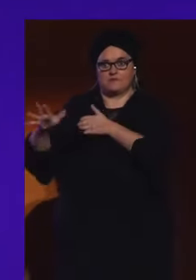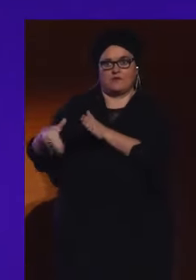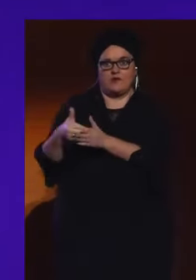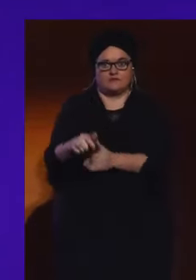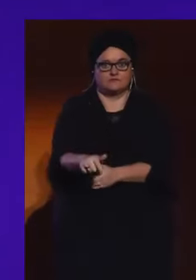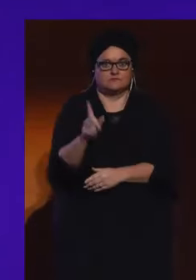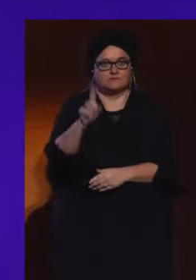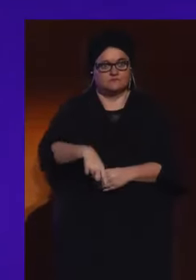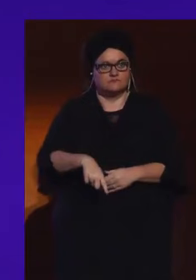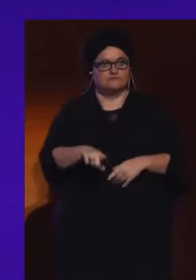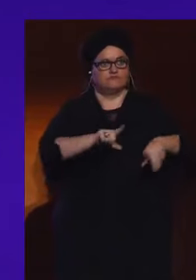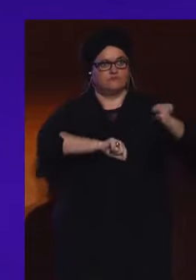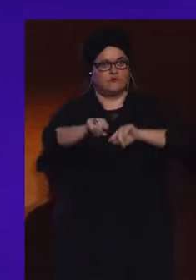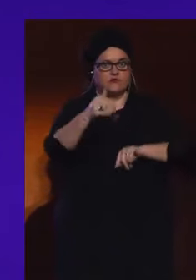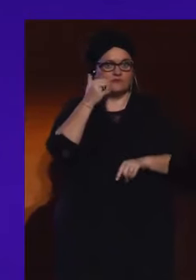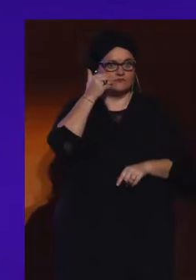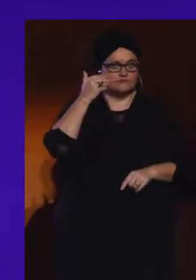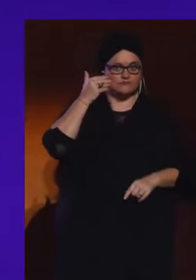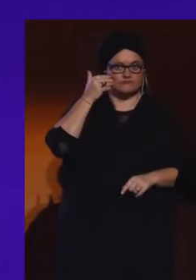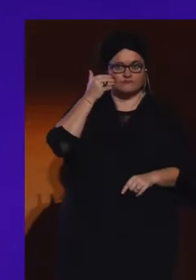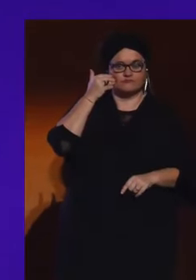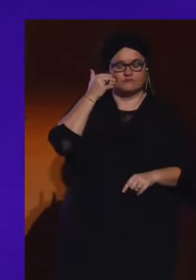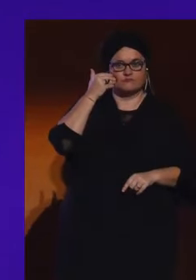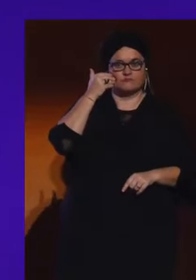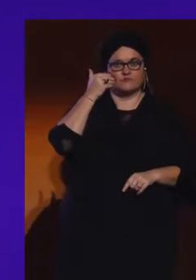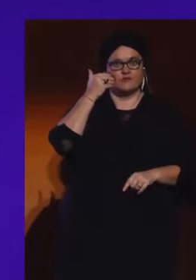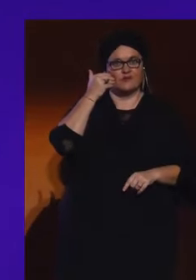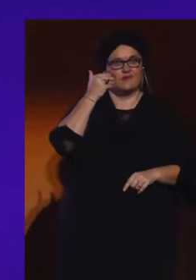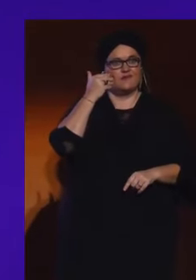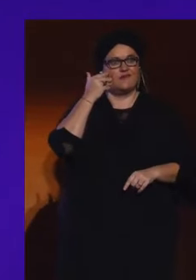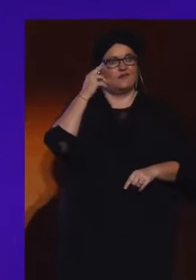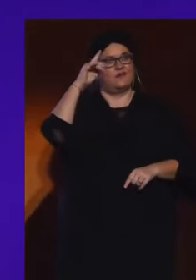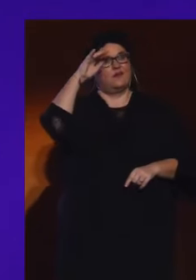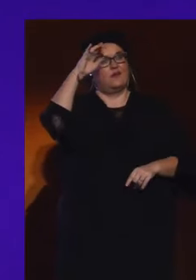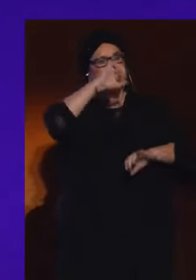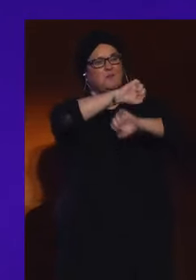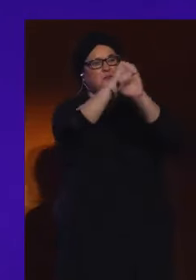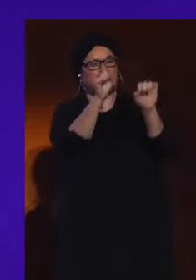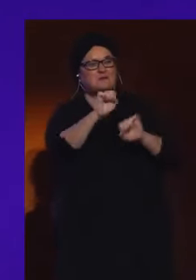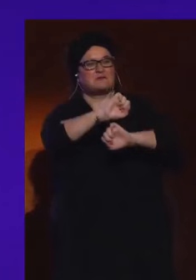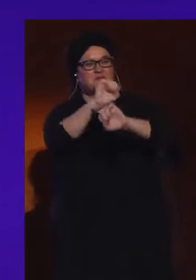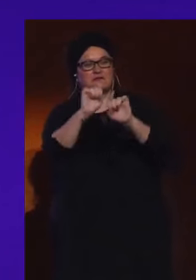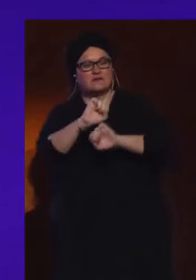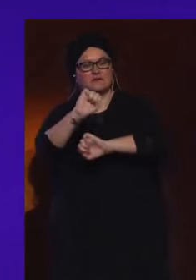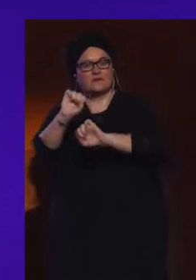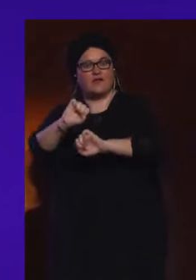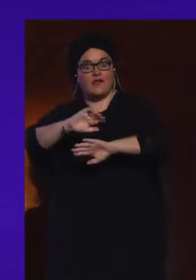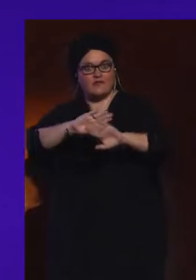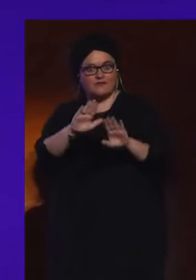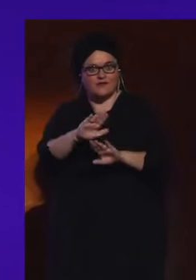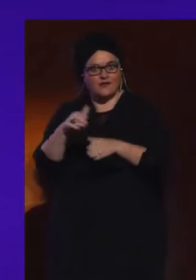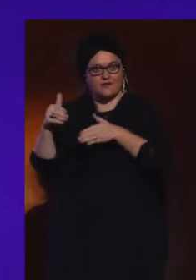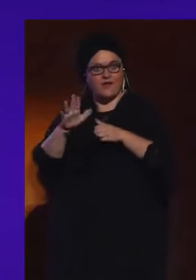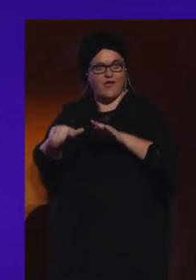hartu ditugun erabakiez. Arro nago ezinezkoak imaginatu eta eskuratzeko egin